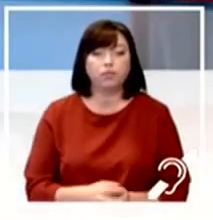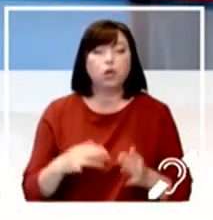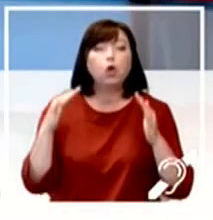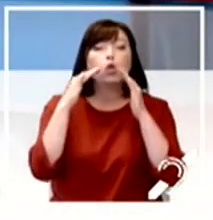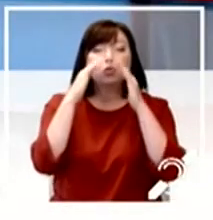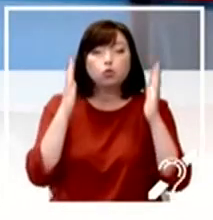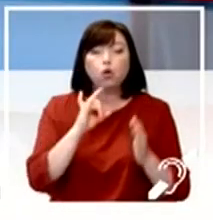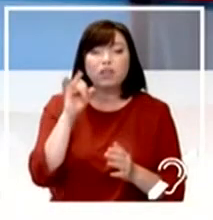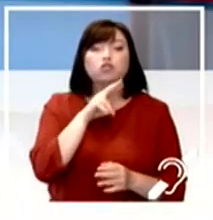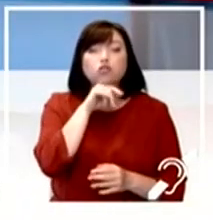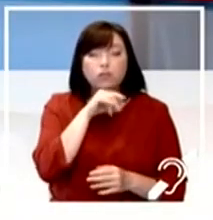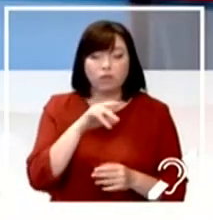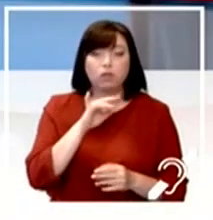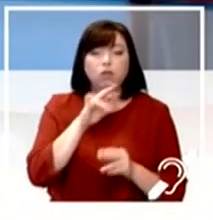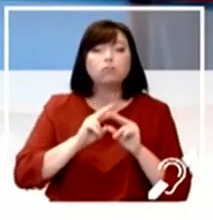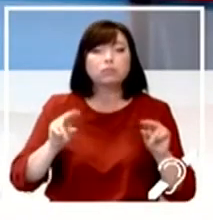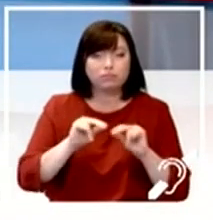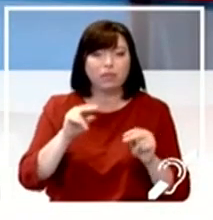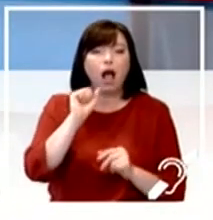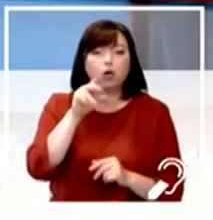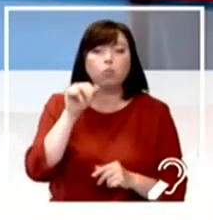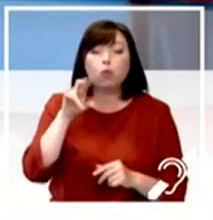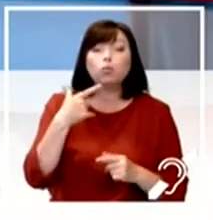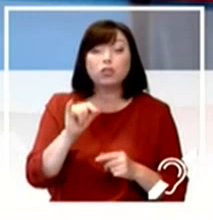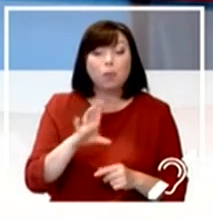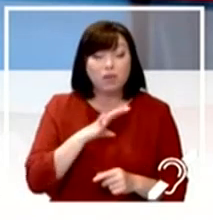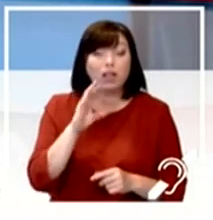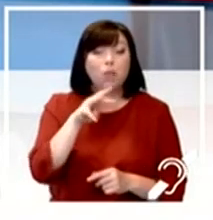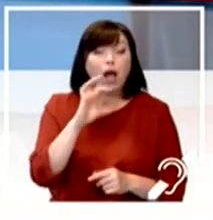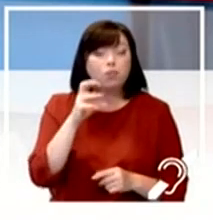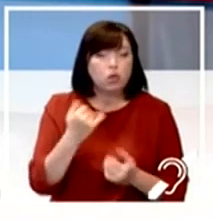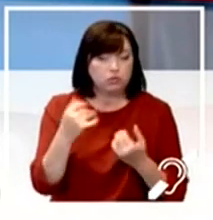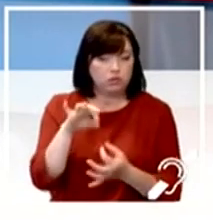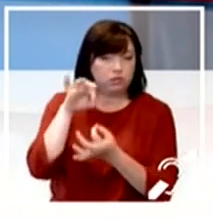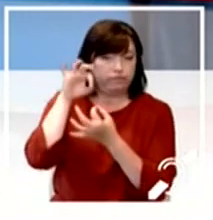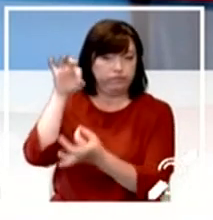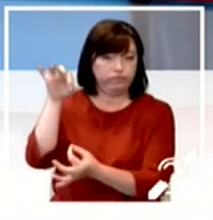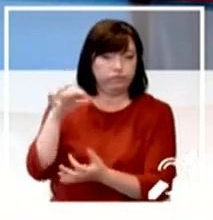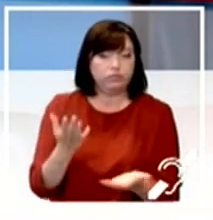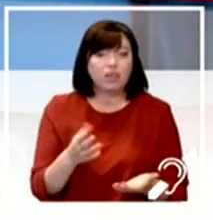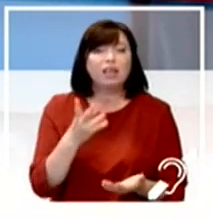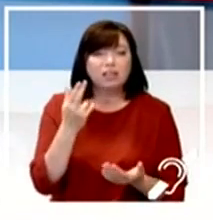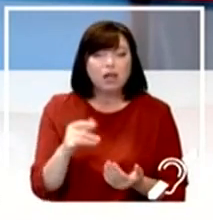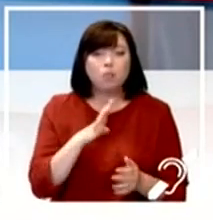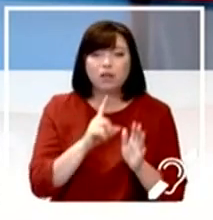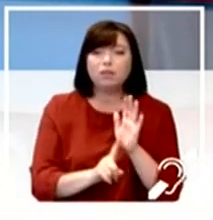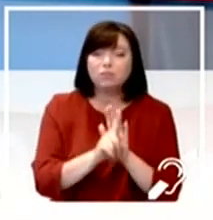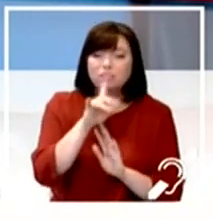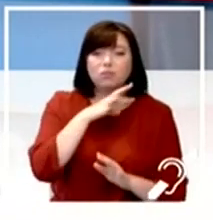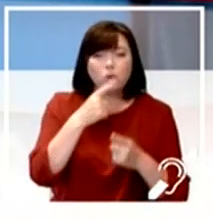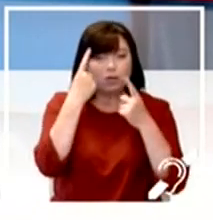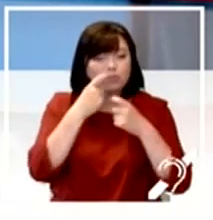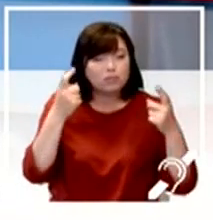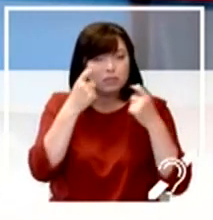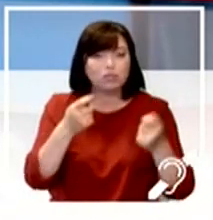Casa din Cerneuțe a profesorului Arun Pumnul, în care a locuit și Mihai Eminescu, rămâne în paragină. Deși au fost lansate nenumărate